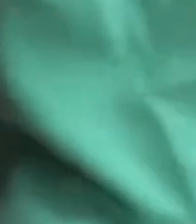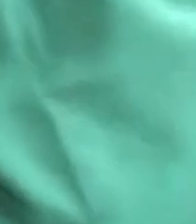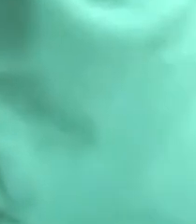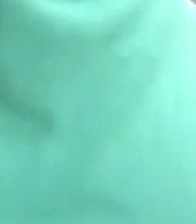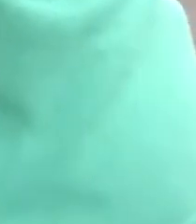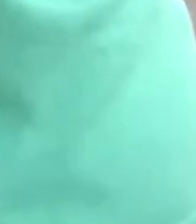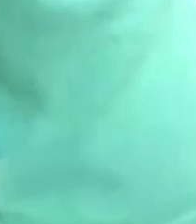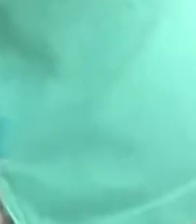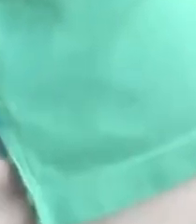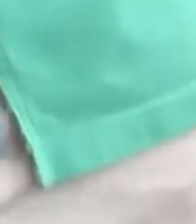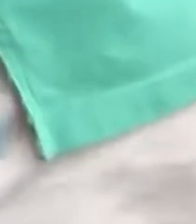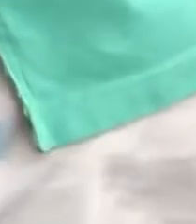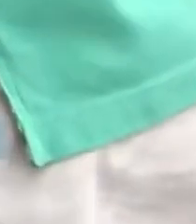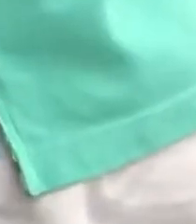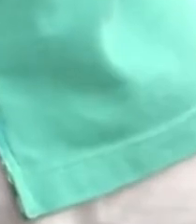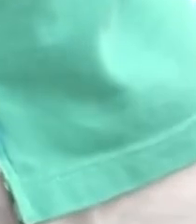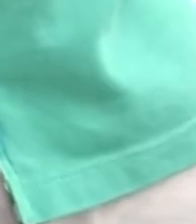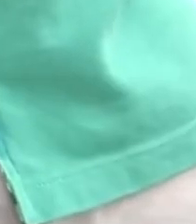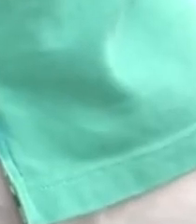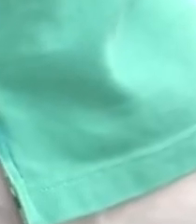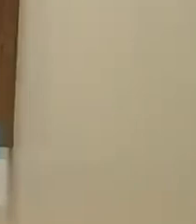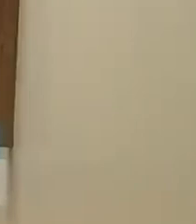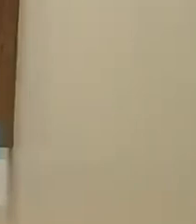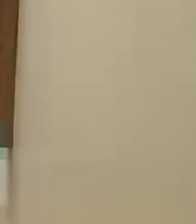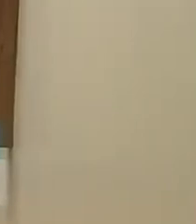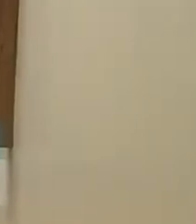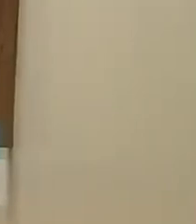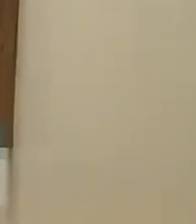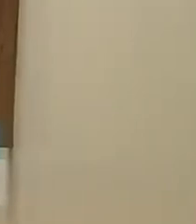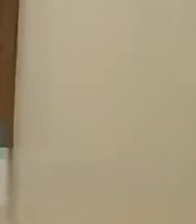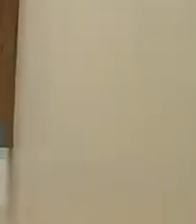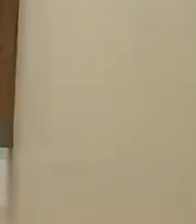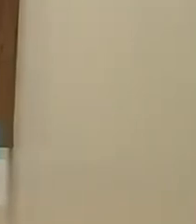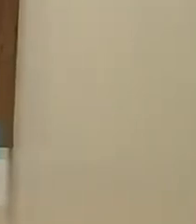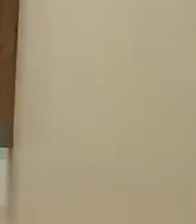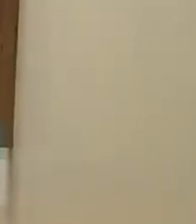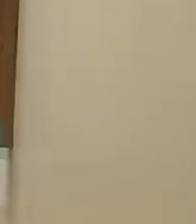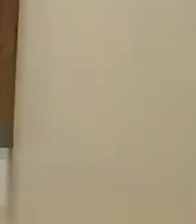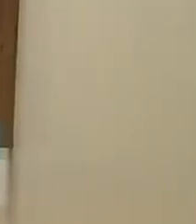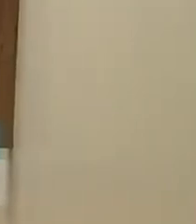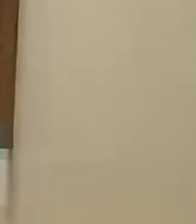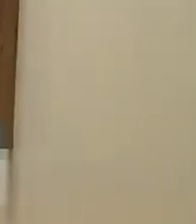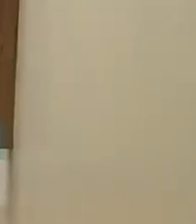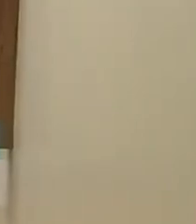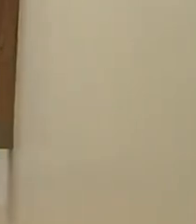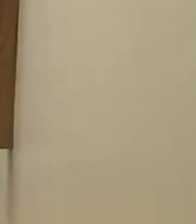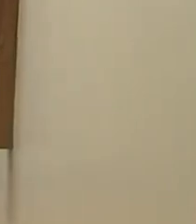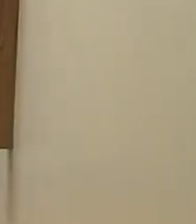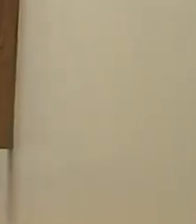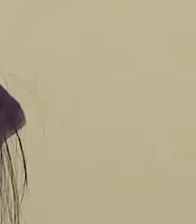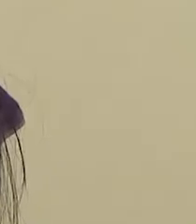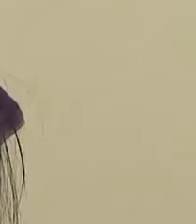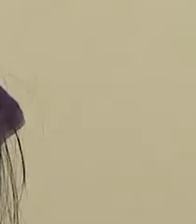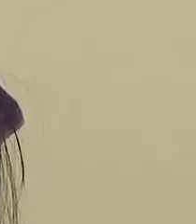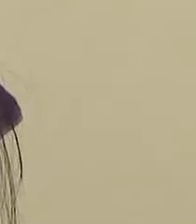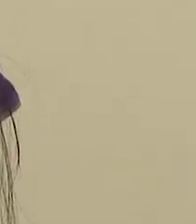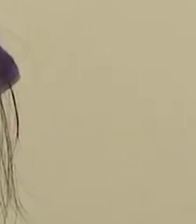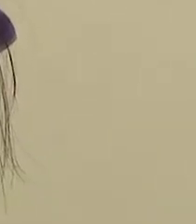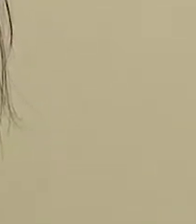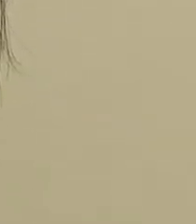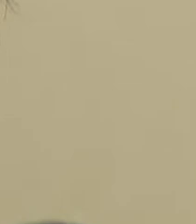무거운 물건은 최대한 몸 가까이 붙여서 안정된 자세로 들어 올리시기를 권합니다. 또 아침